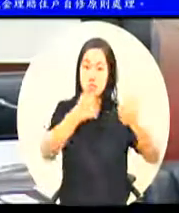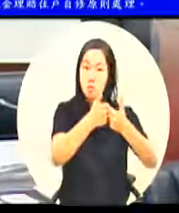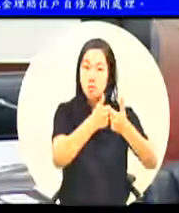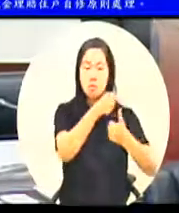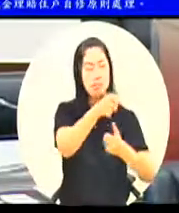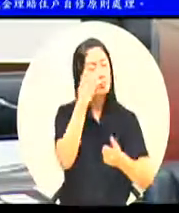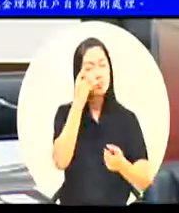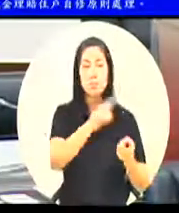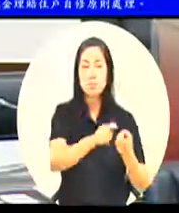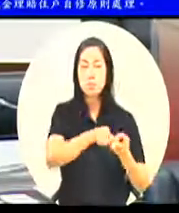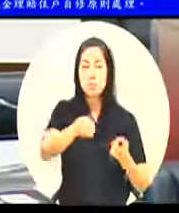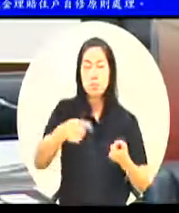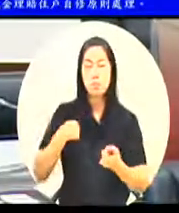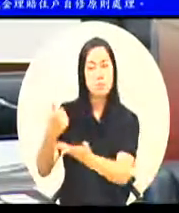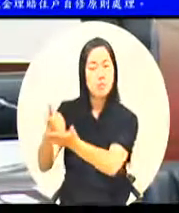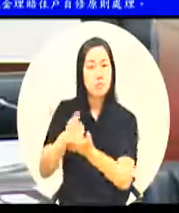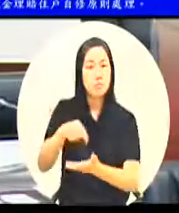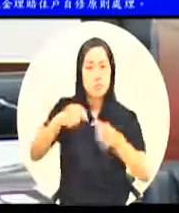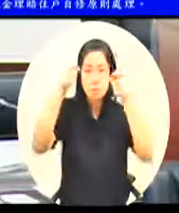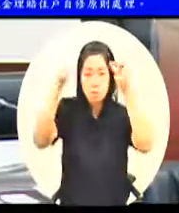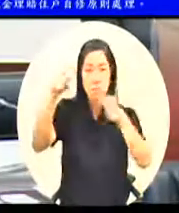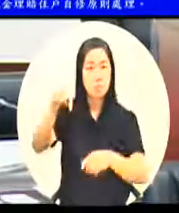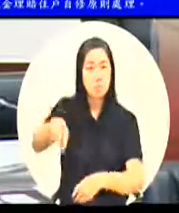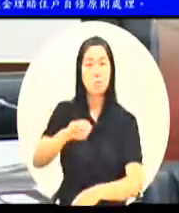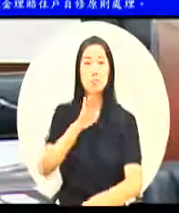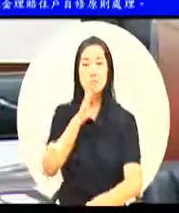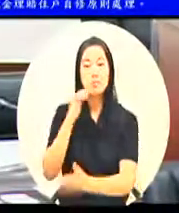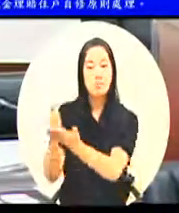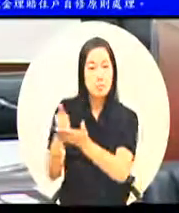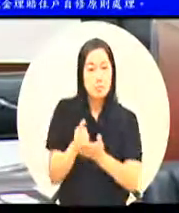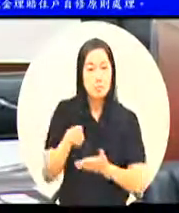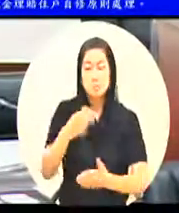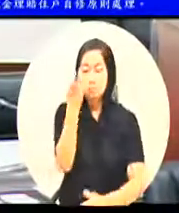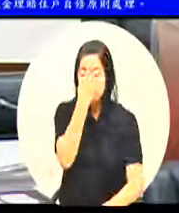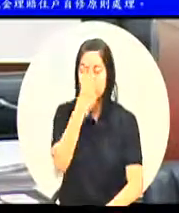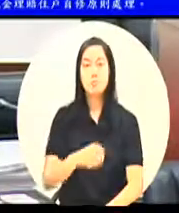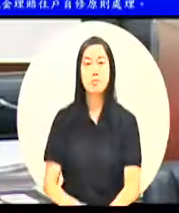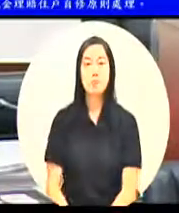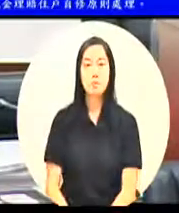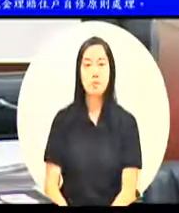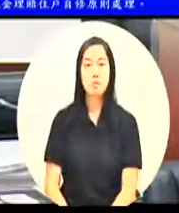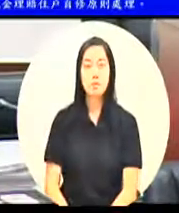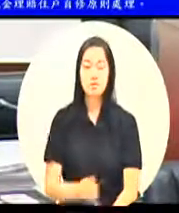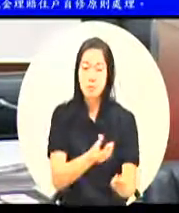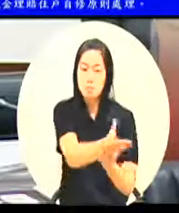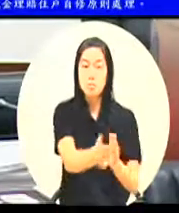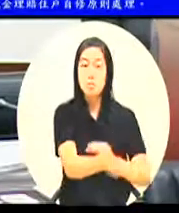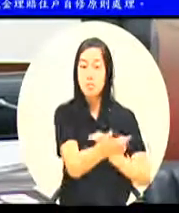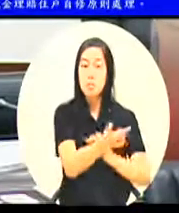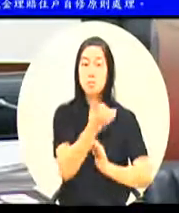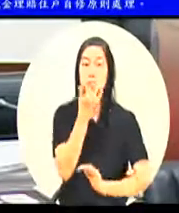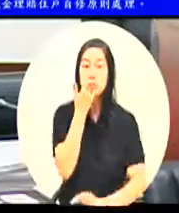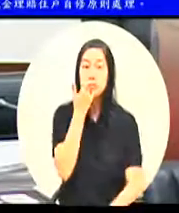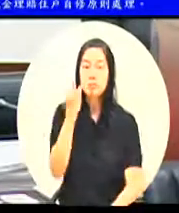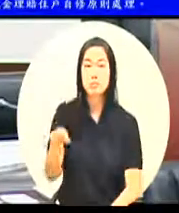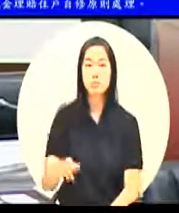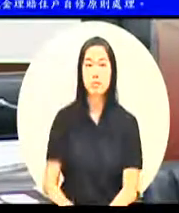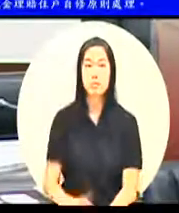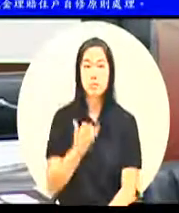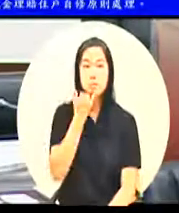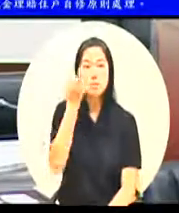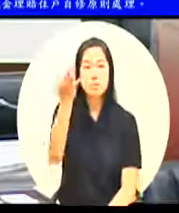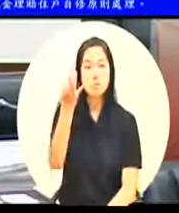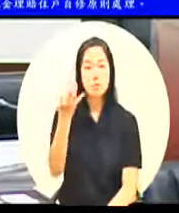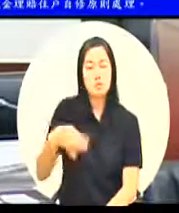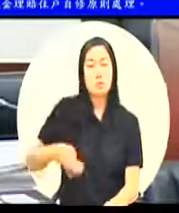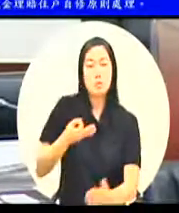的第三个公信单位这样比较合理，尽快进行理赔，而且尽量采用现金跟住户自修